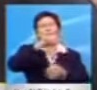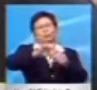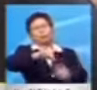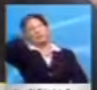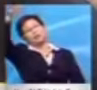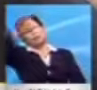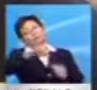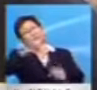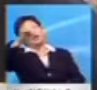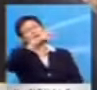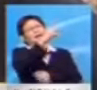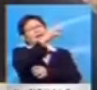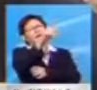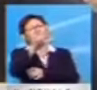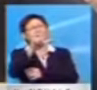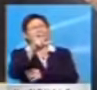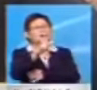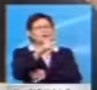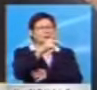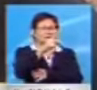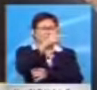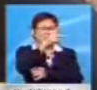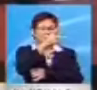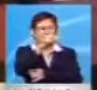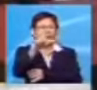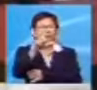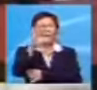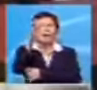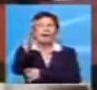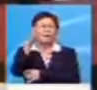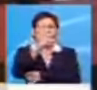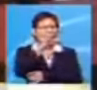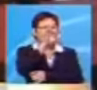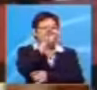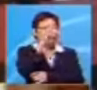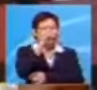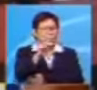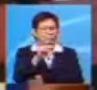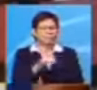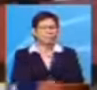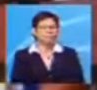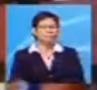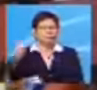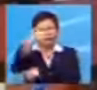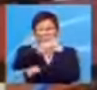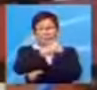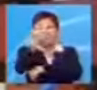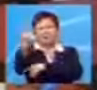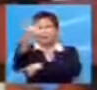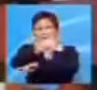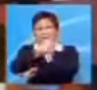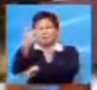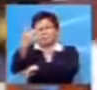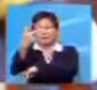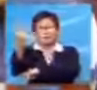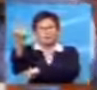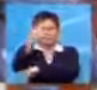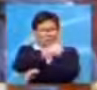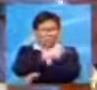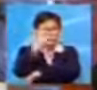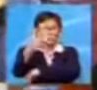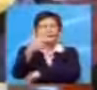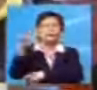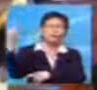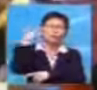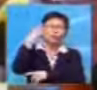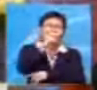FM bersempena dengan ulang tahun RTM yang ke-70 ini untuk hari yang ketiga ni merupakan untuk radio KL